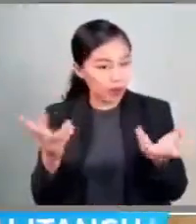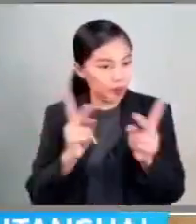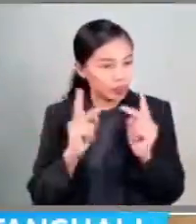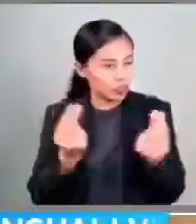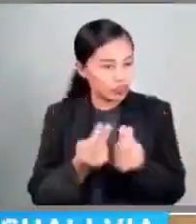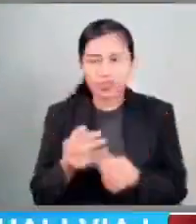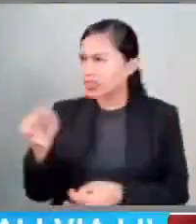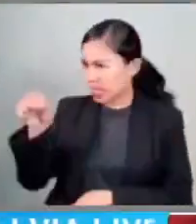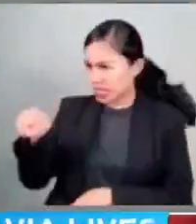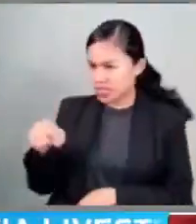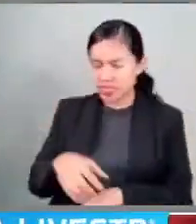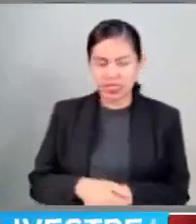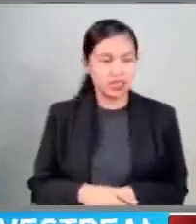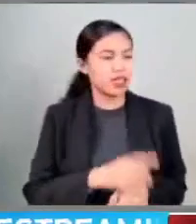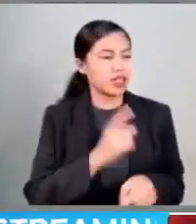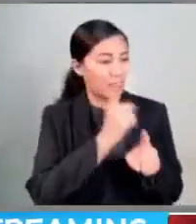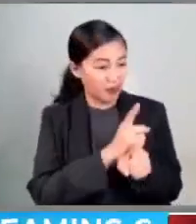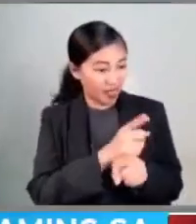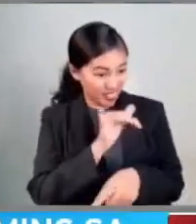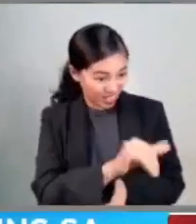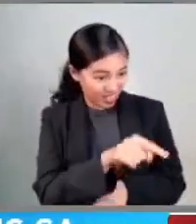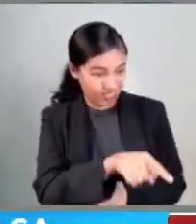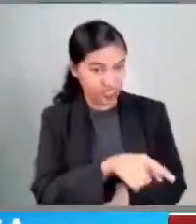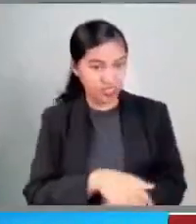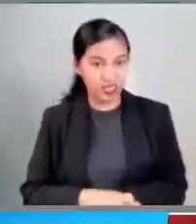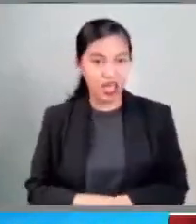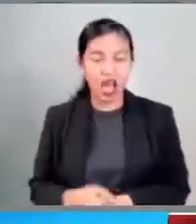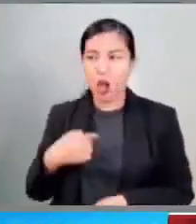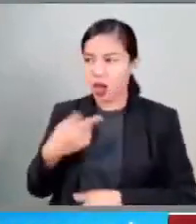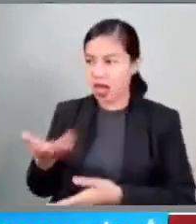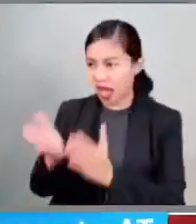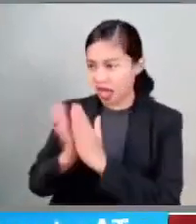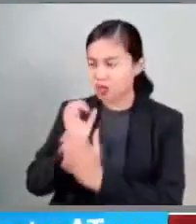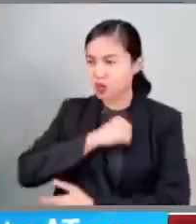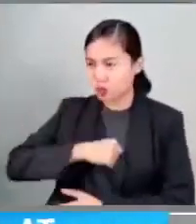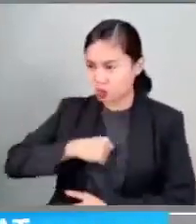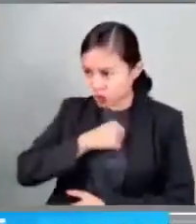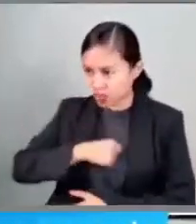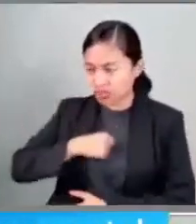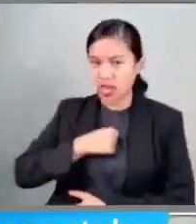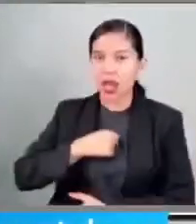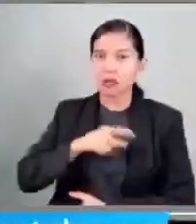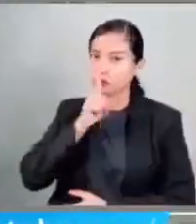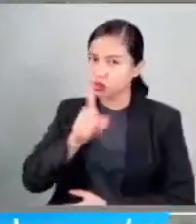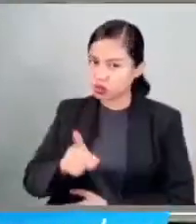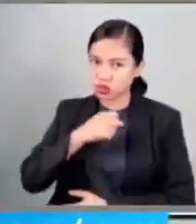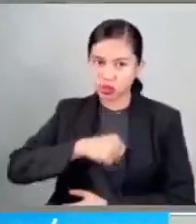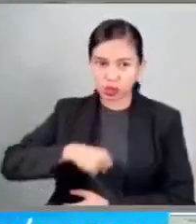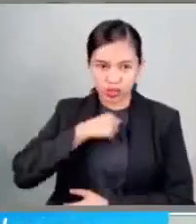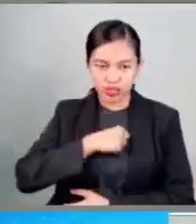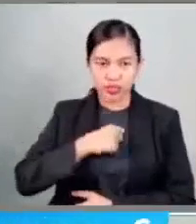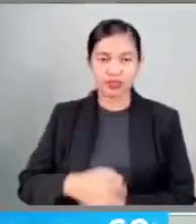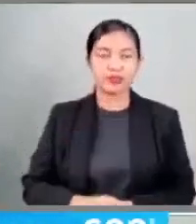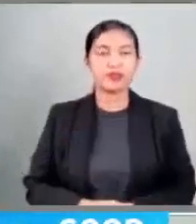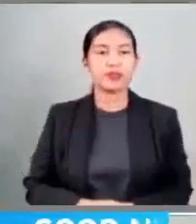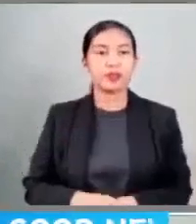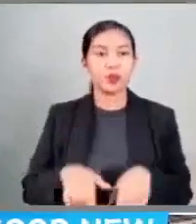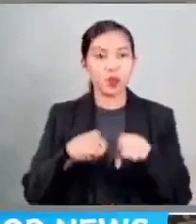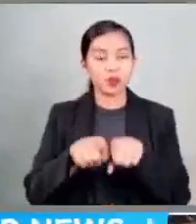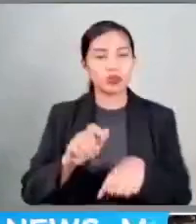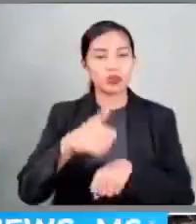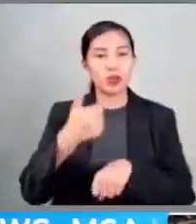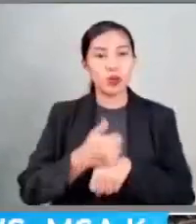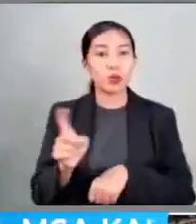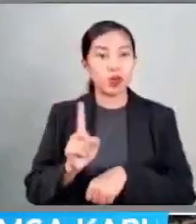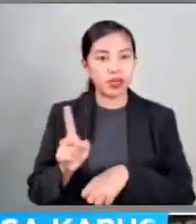yan? Ako po ngayon, humingi ng apologize sa'yo. I'm very, very sorry po. Mahigpit ding ipinatupad ang traffic regulations,